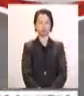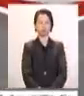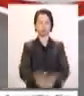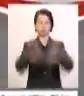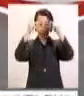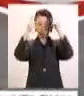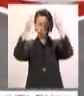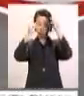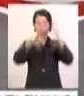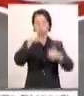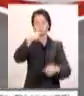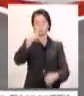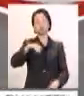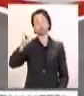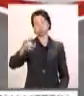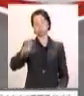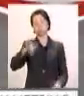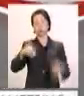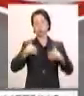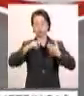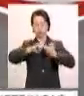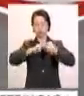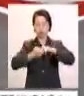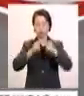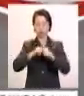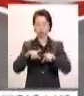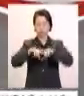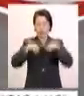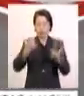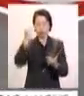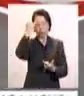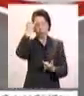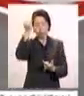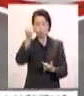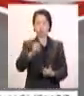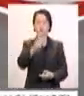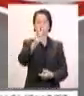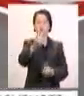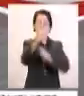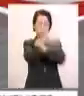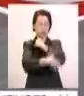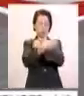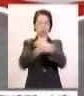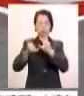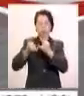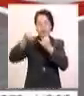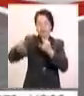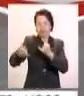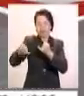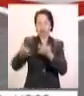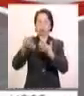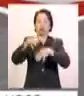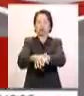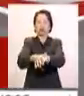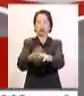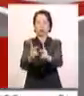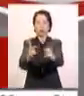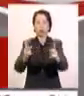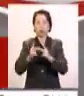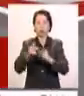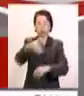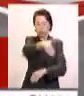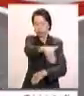Perdana Menteri mengakui sememangnya wujud masalah dan perbezaan pendapat antara dua negara jiran yang bertindih kawasan